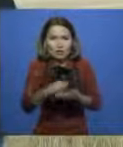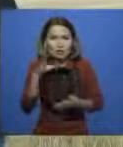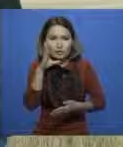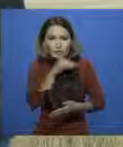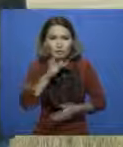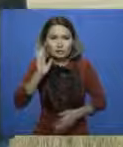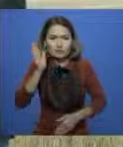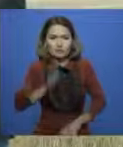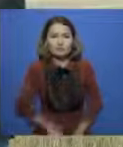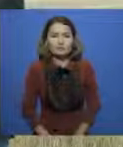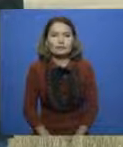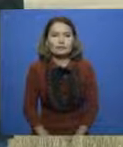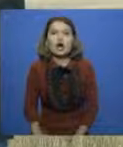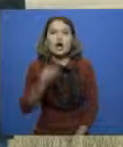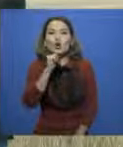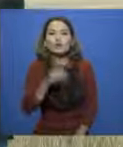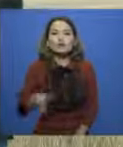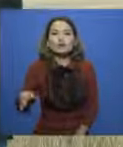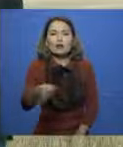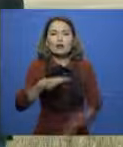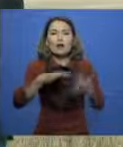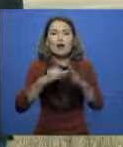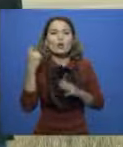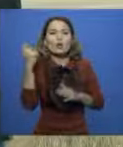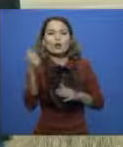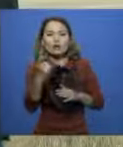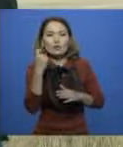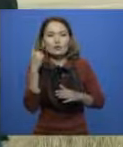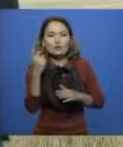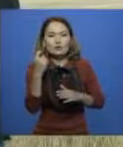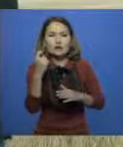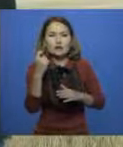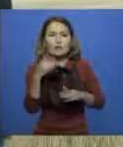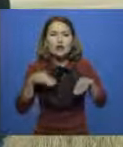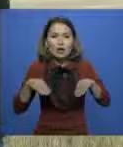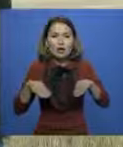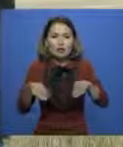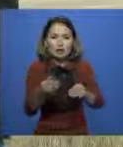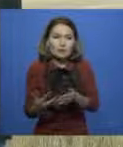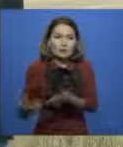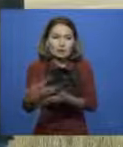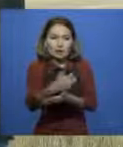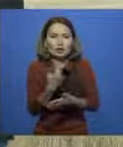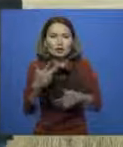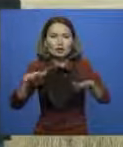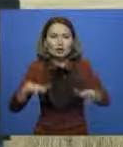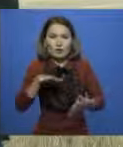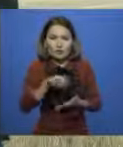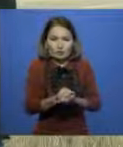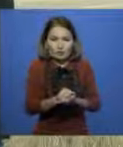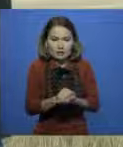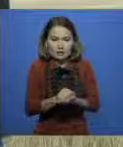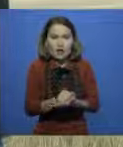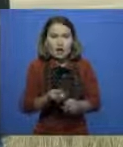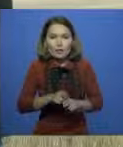Естаевұлы, мынау Қостанай облысы ауыл шаруашылық тауарын өндіруде республикада үшінші орын алғанымен бар мүмкіндікті әлі